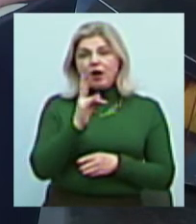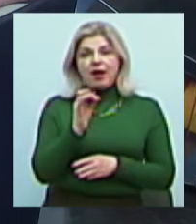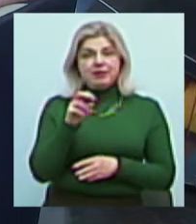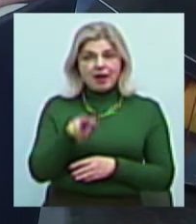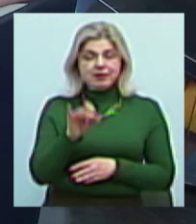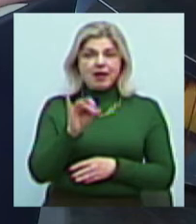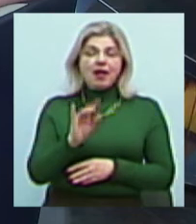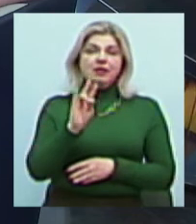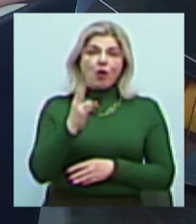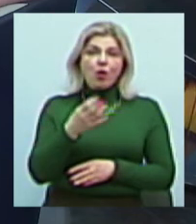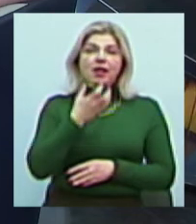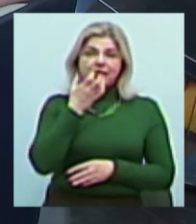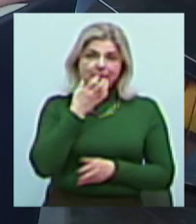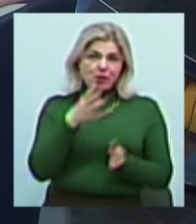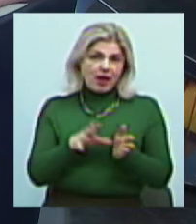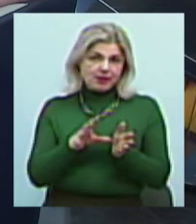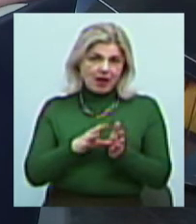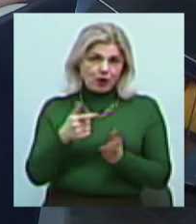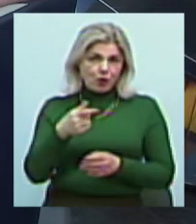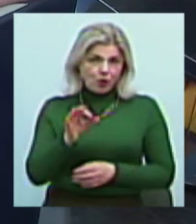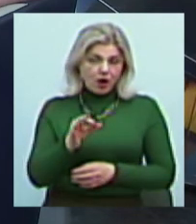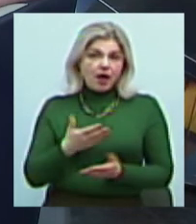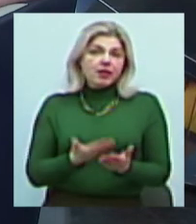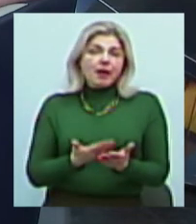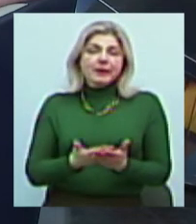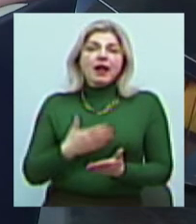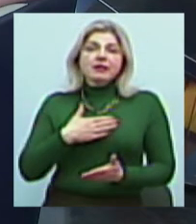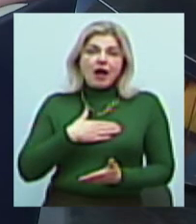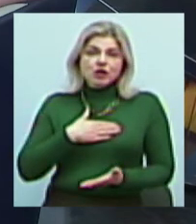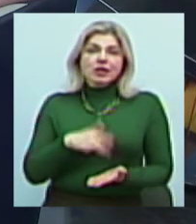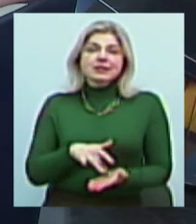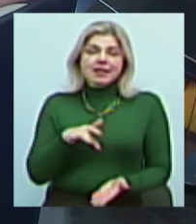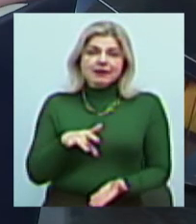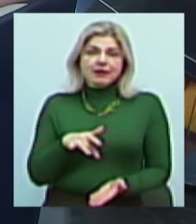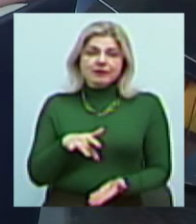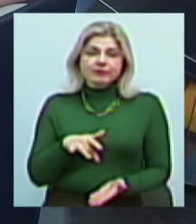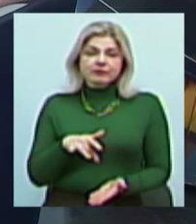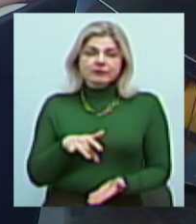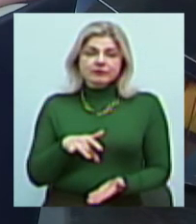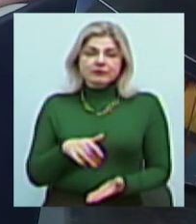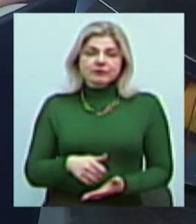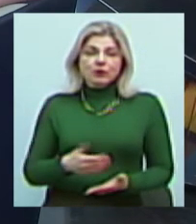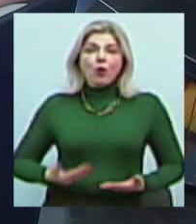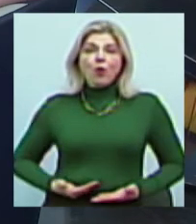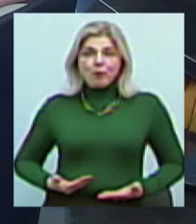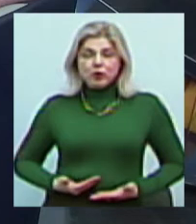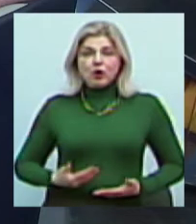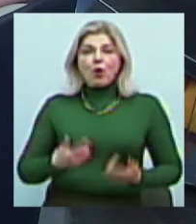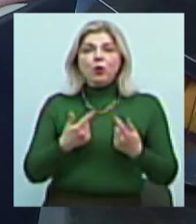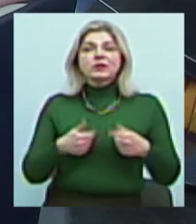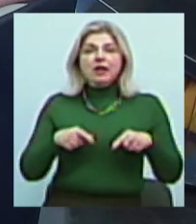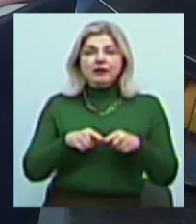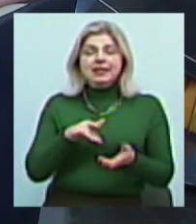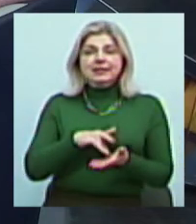Миколаєвоблтеплоенерго. Наш, наприклад, як центр комунальної установи